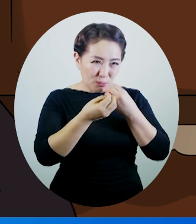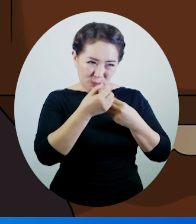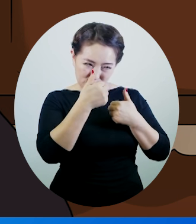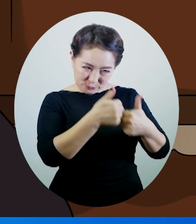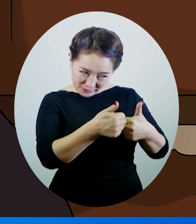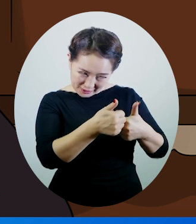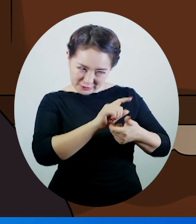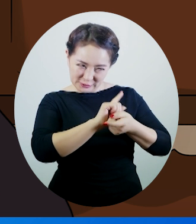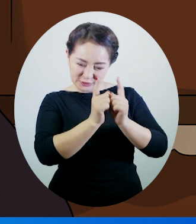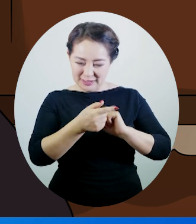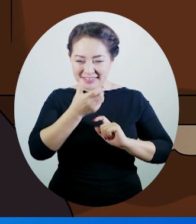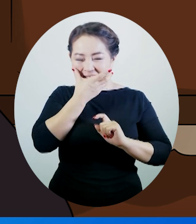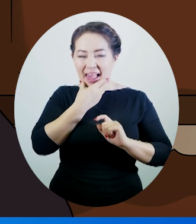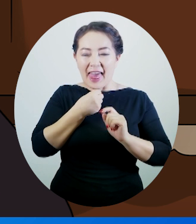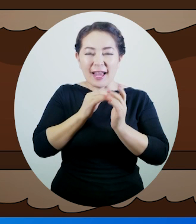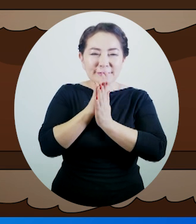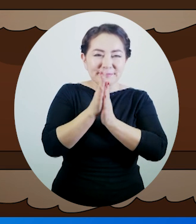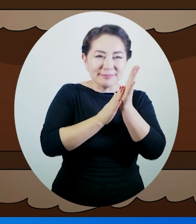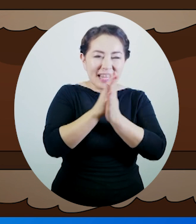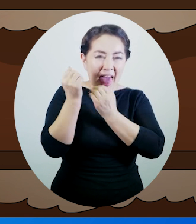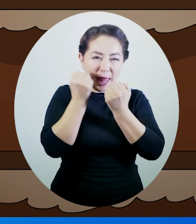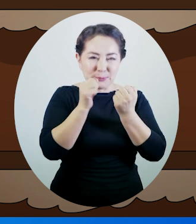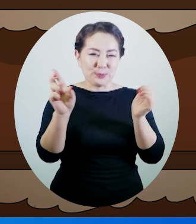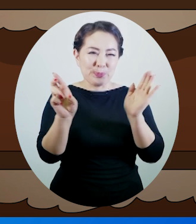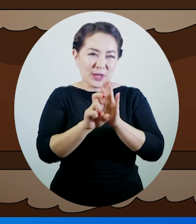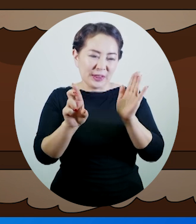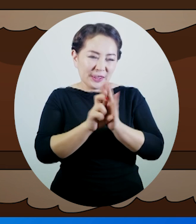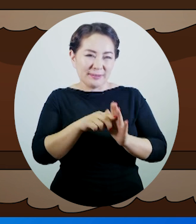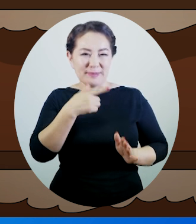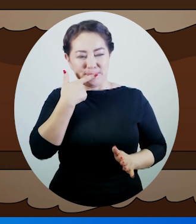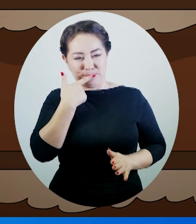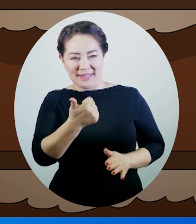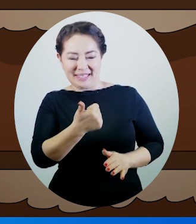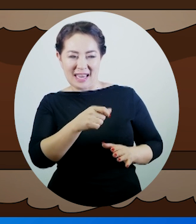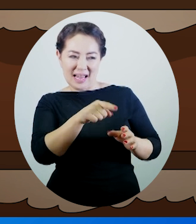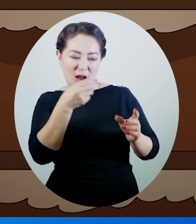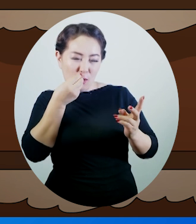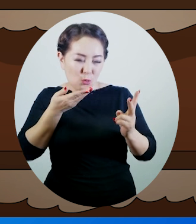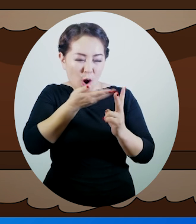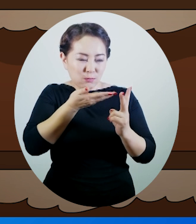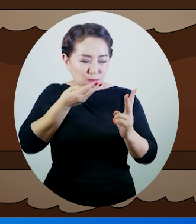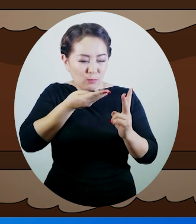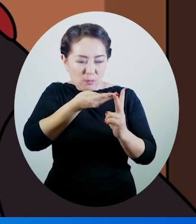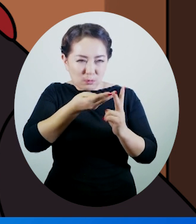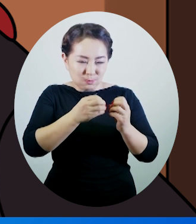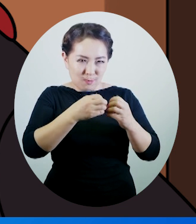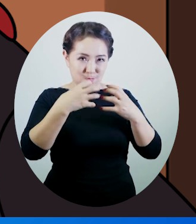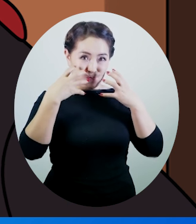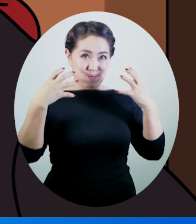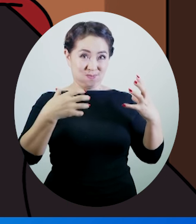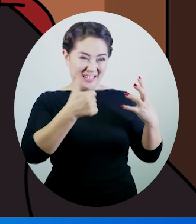ч сайхан боломж боллоо. Энэ хоёрыг сайхан таргалуулж агаад